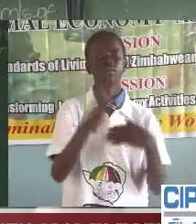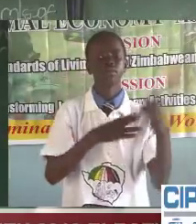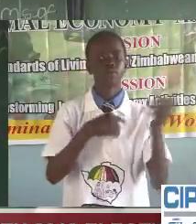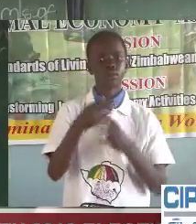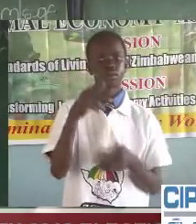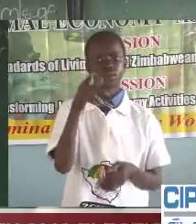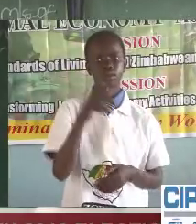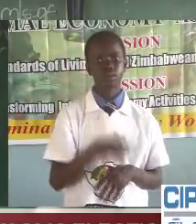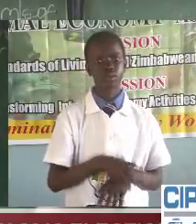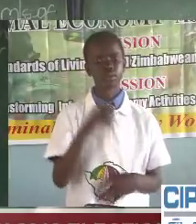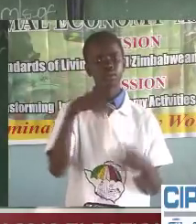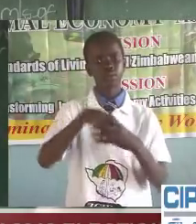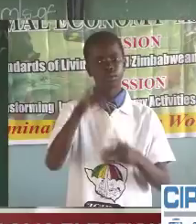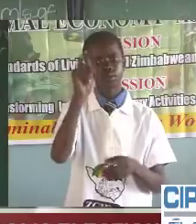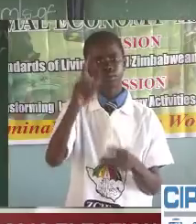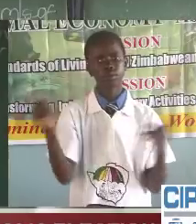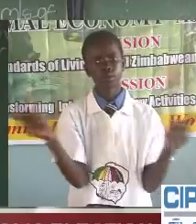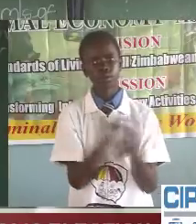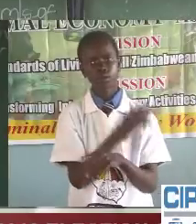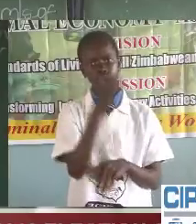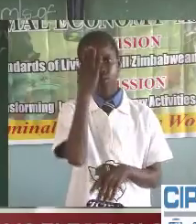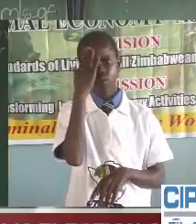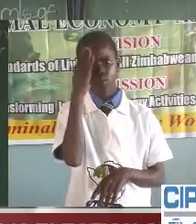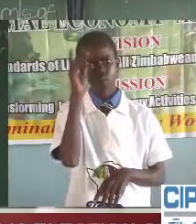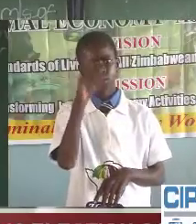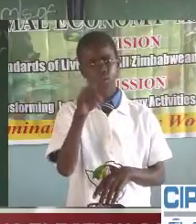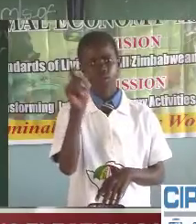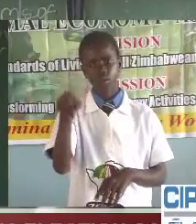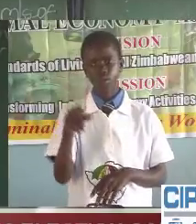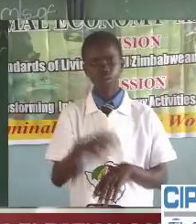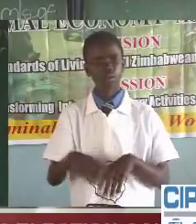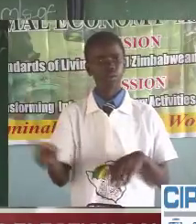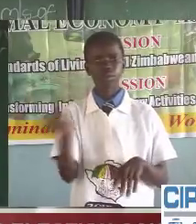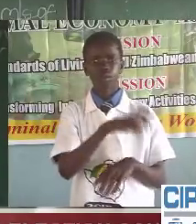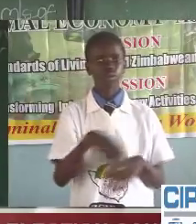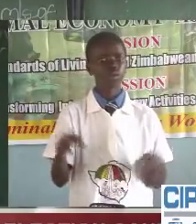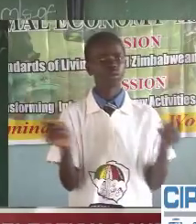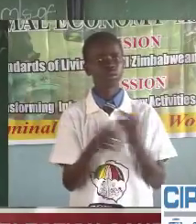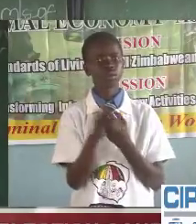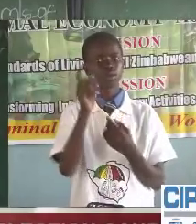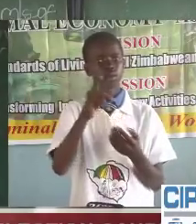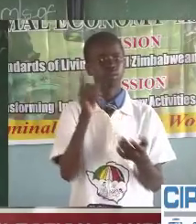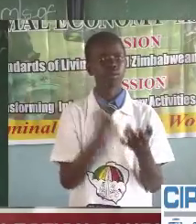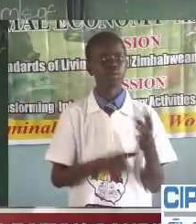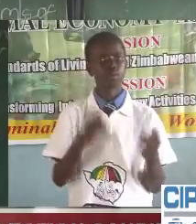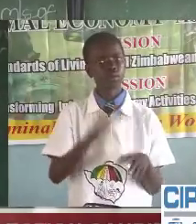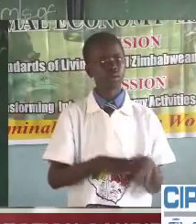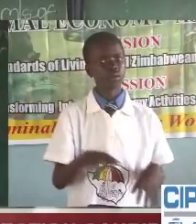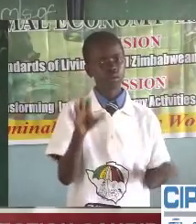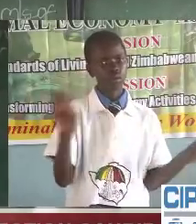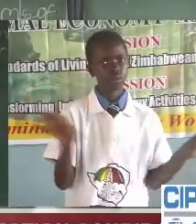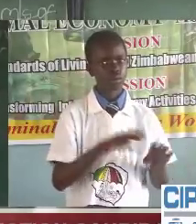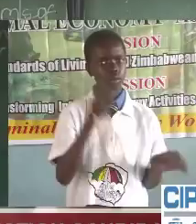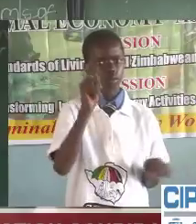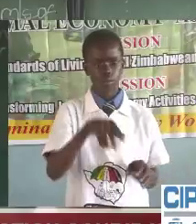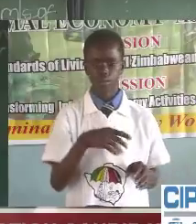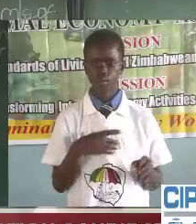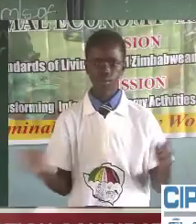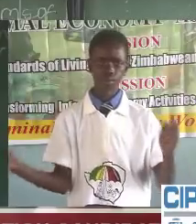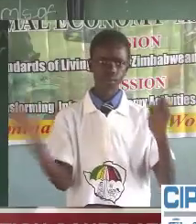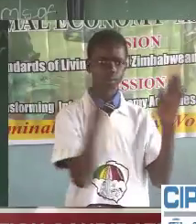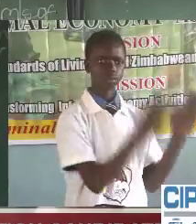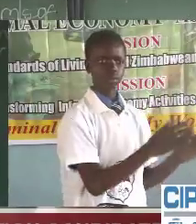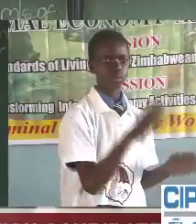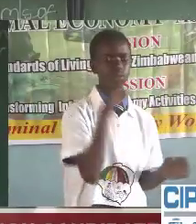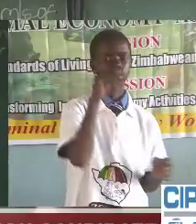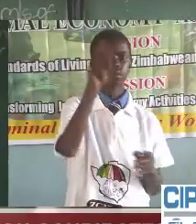mune makuzvichinja here? Plus zvevanhu vacho mune muchivaisipi vavo vanogarapo vachivawo mune muchivaisa kupi vanogara